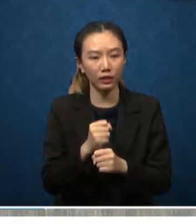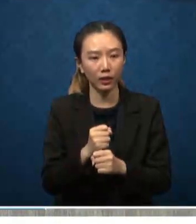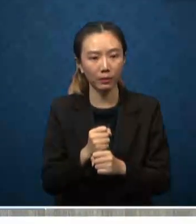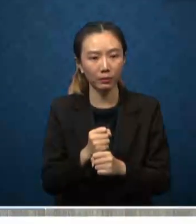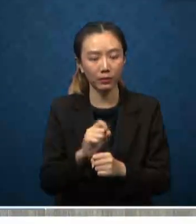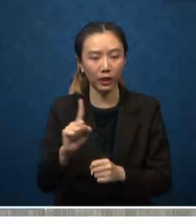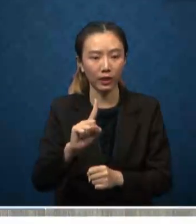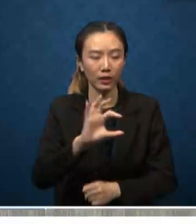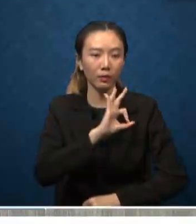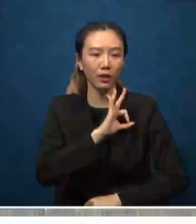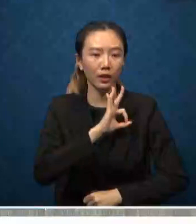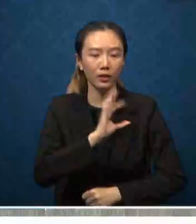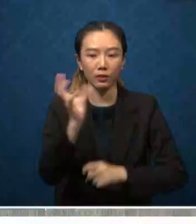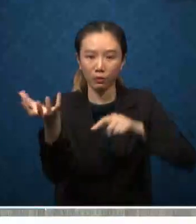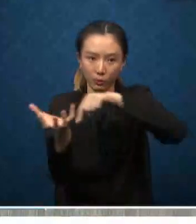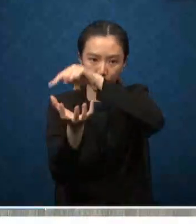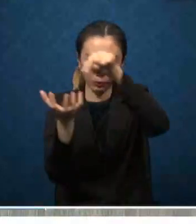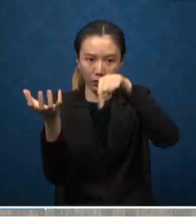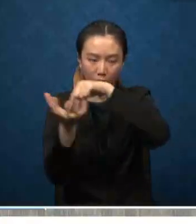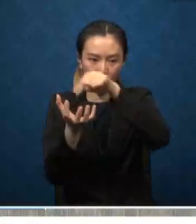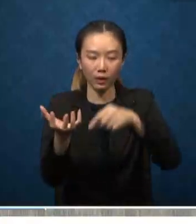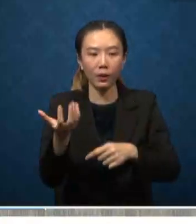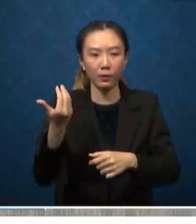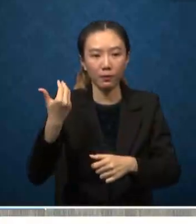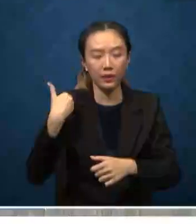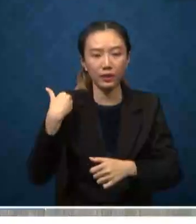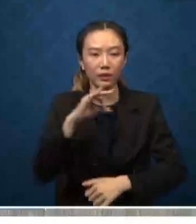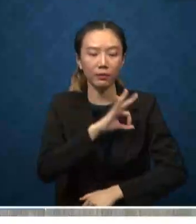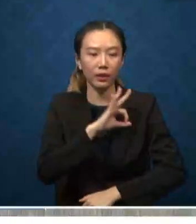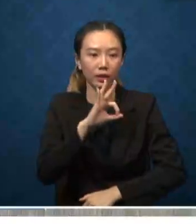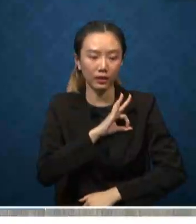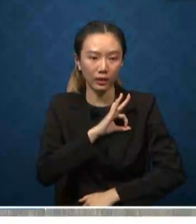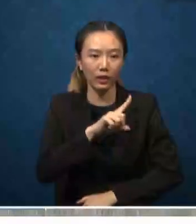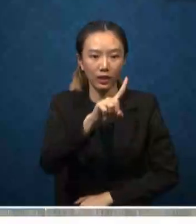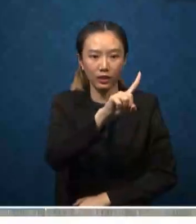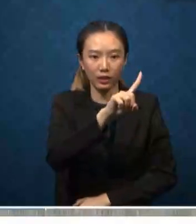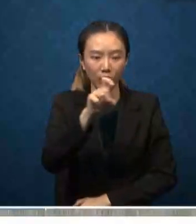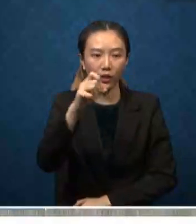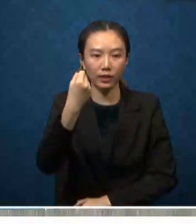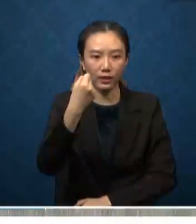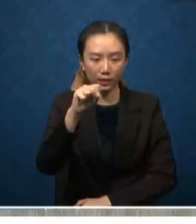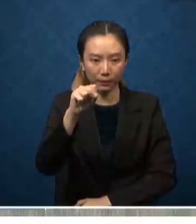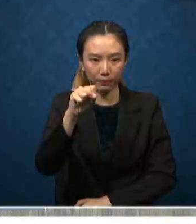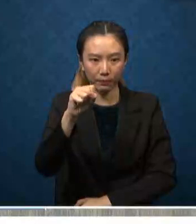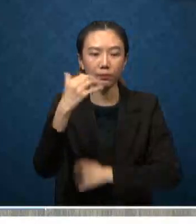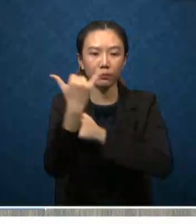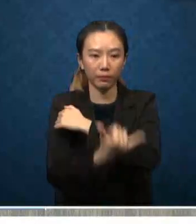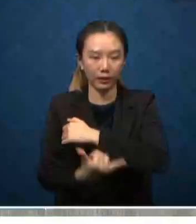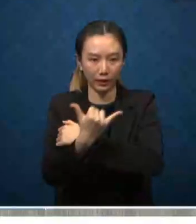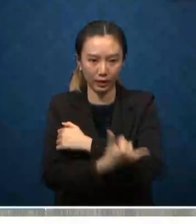ทั่วโลกปัจจุบันมีทั้งสิ้น110ประเทศโดยความตกล